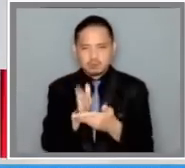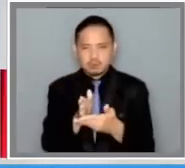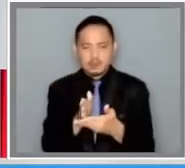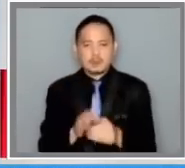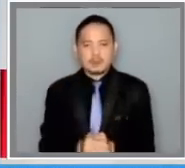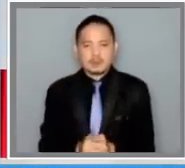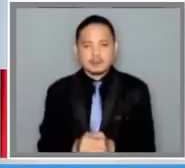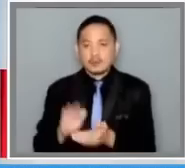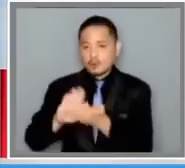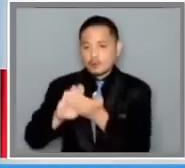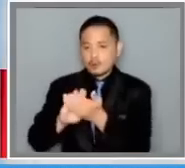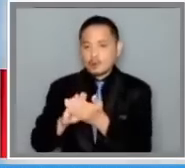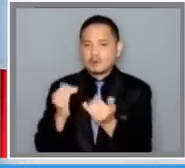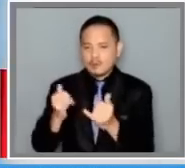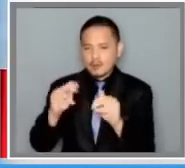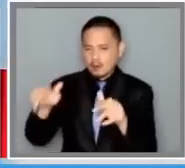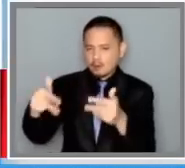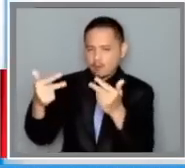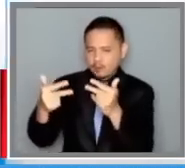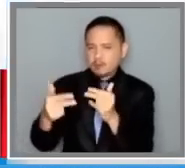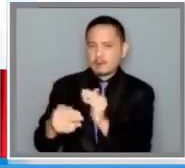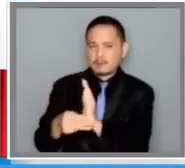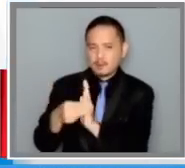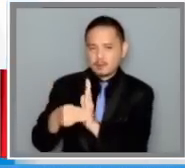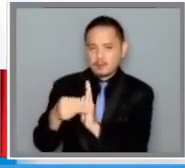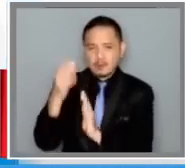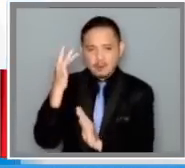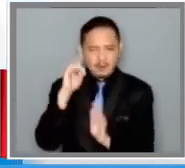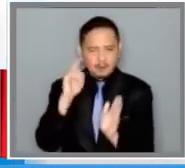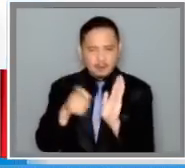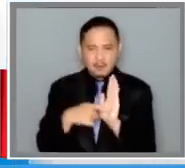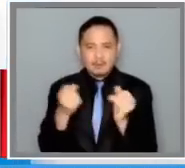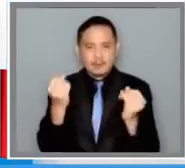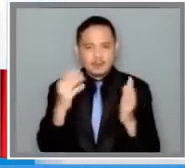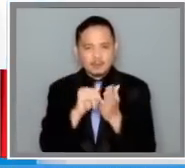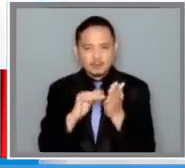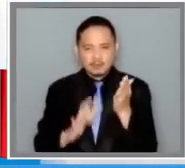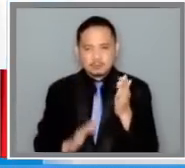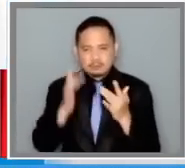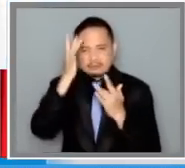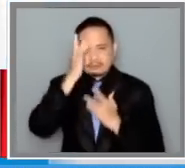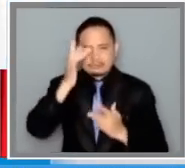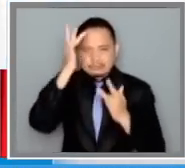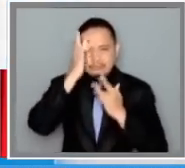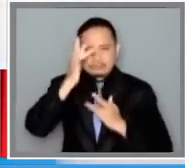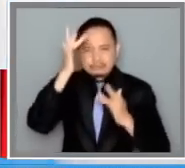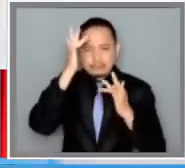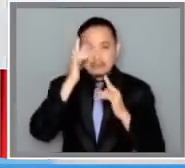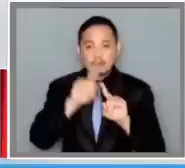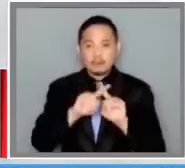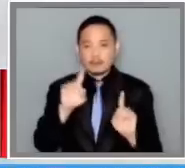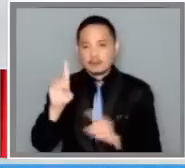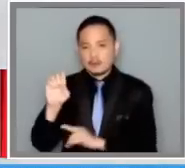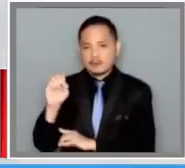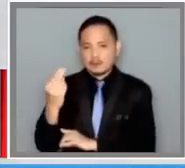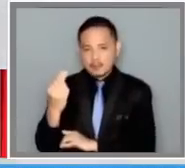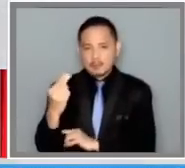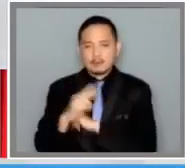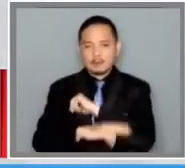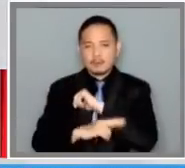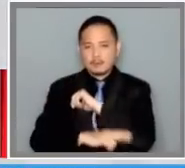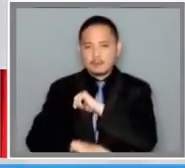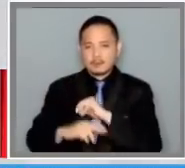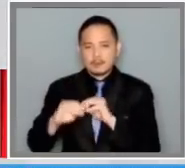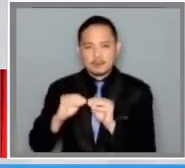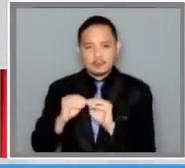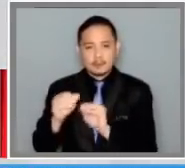classes muna sa lungsod dahil sa dami na nagkakasakit na estudyante. Pero nilinaw naman po ng DOH Region 10 na walang